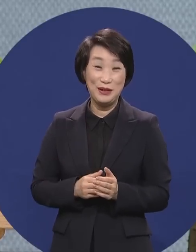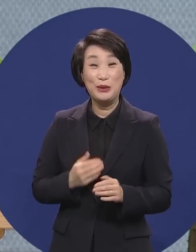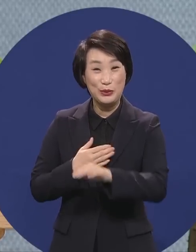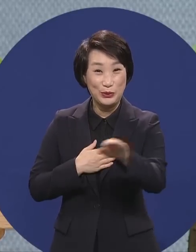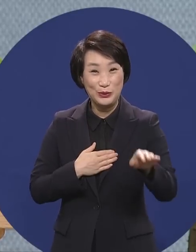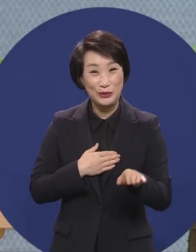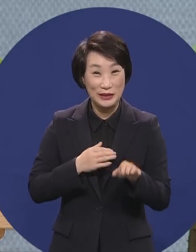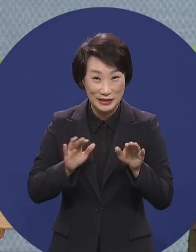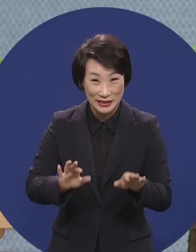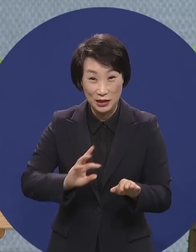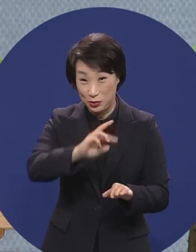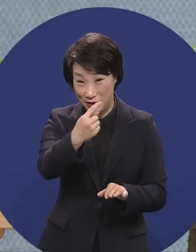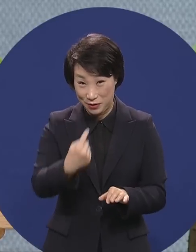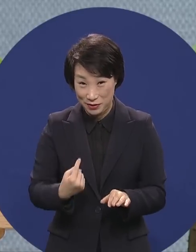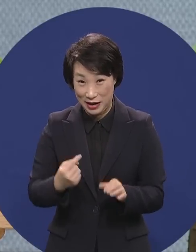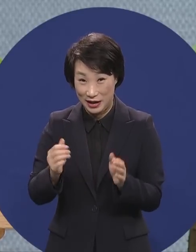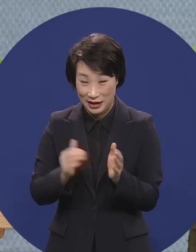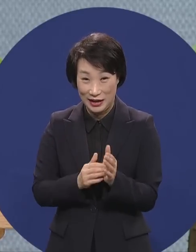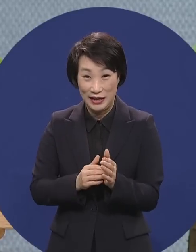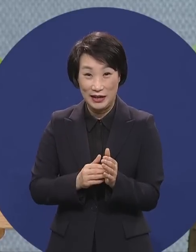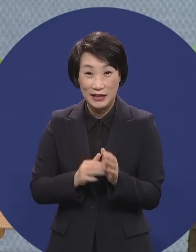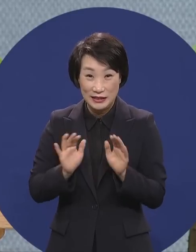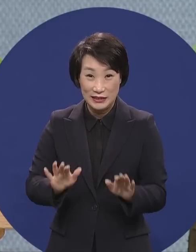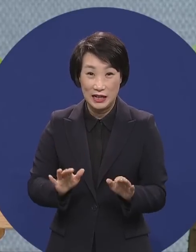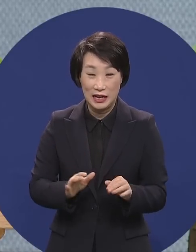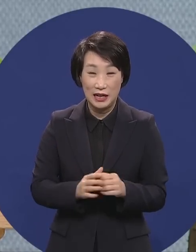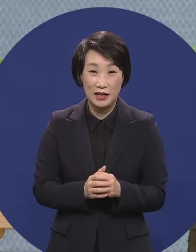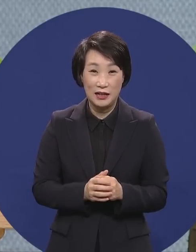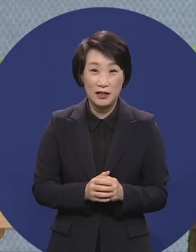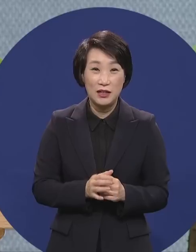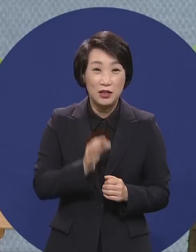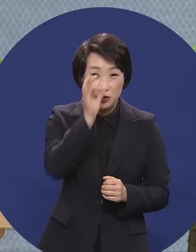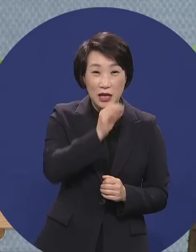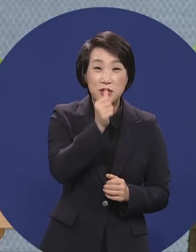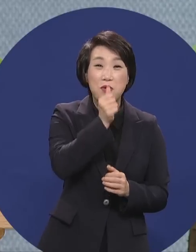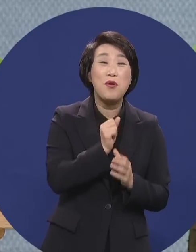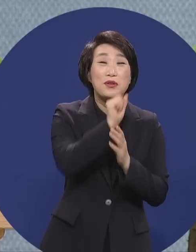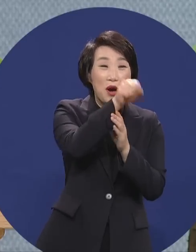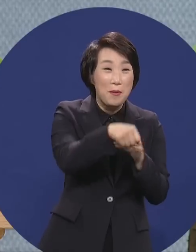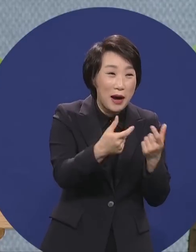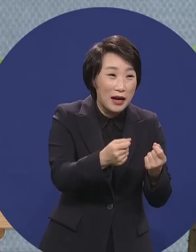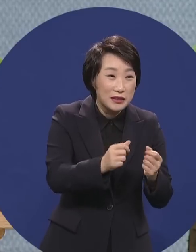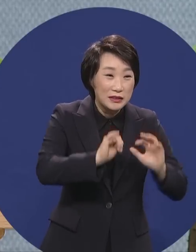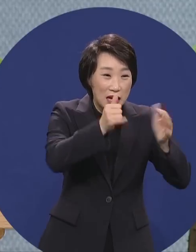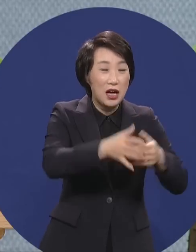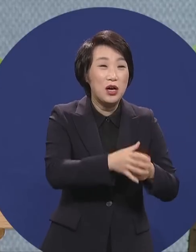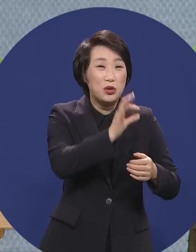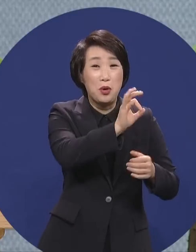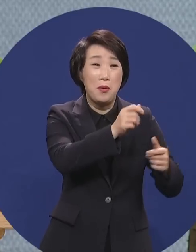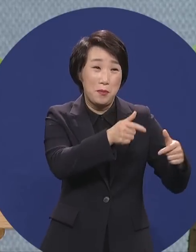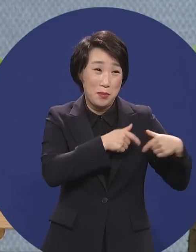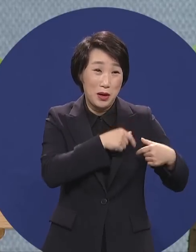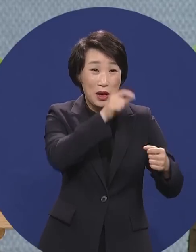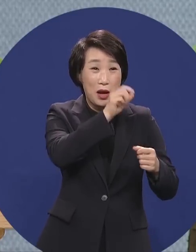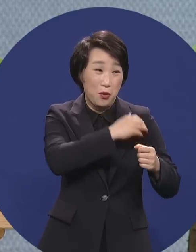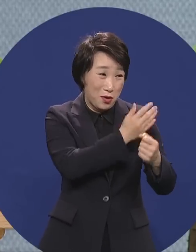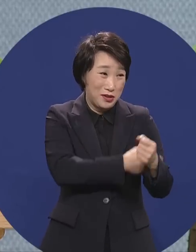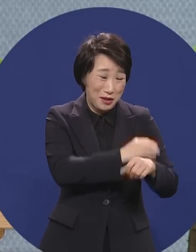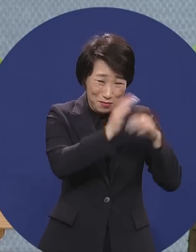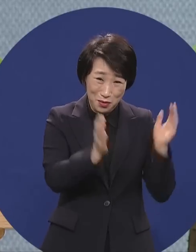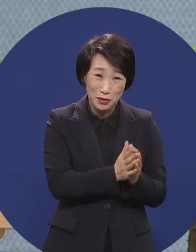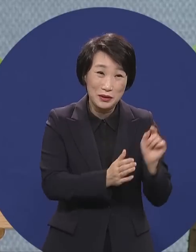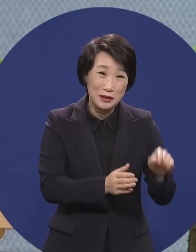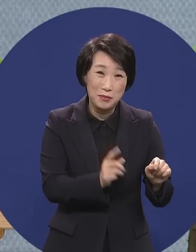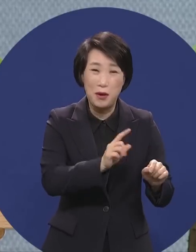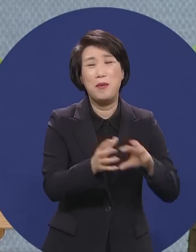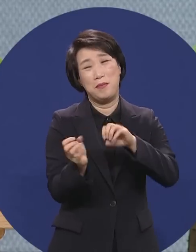우리는 돌아와서 정말로 돼지 절멸 같은 세상의 도명의 권세 이것